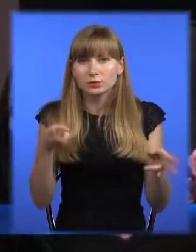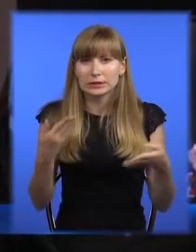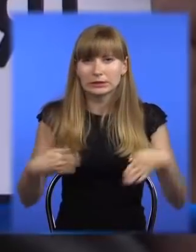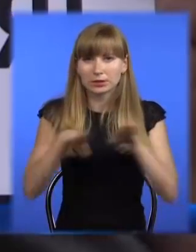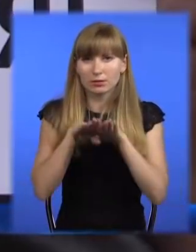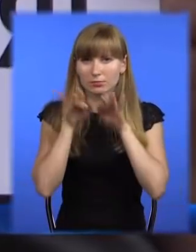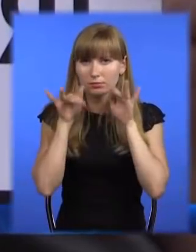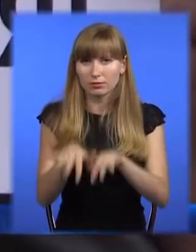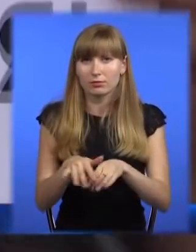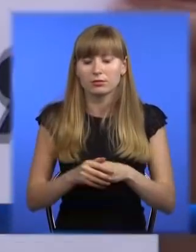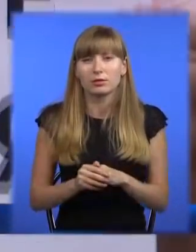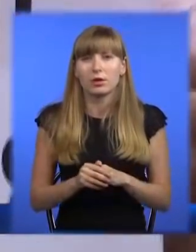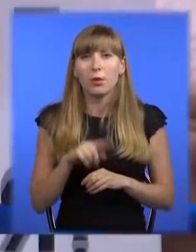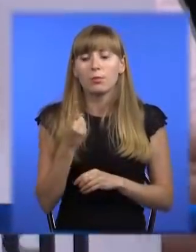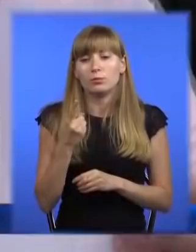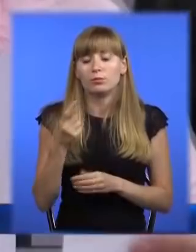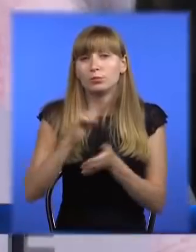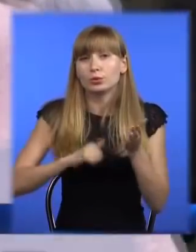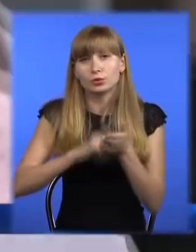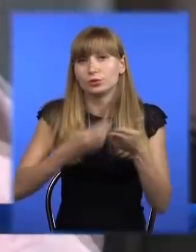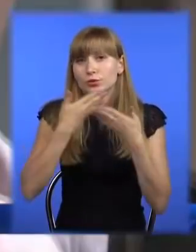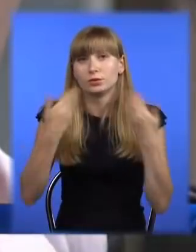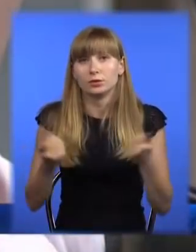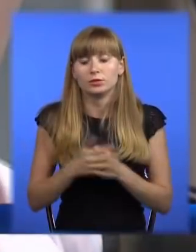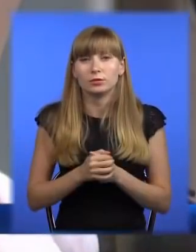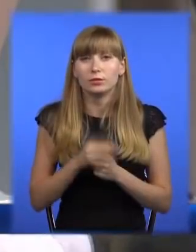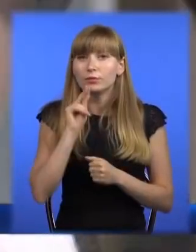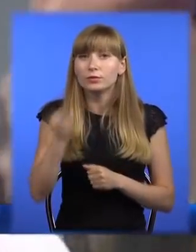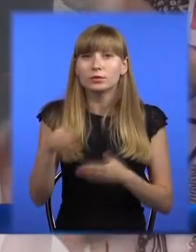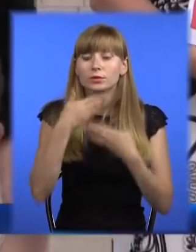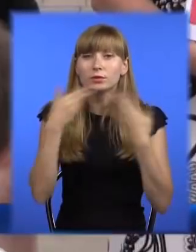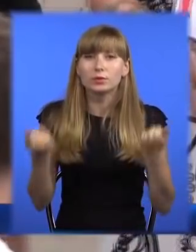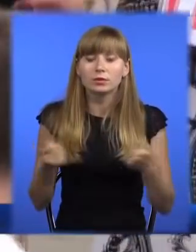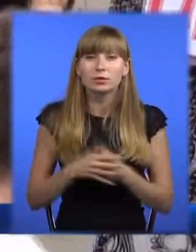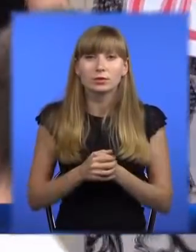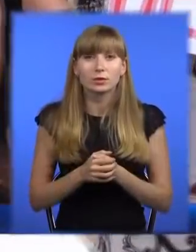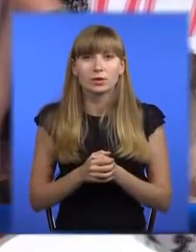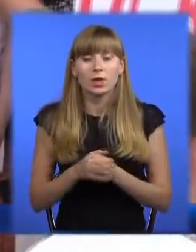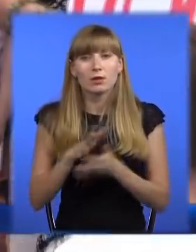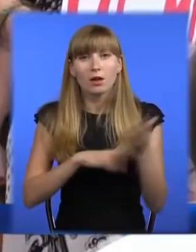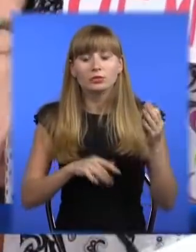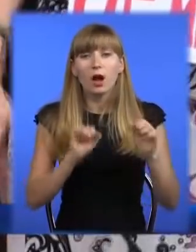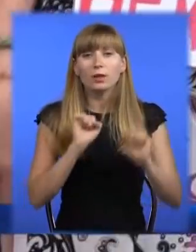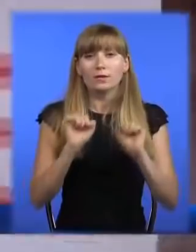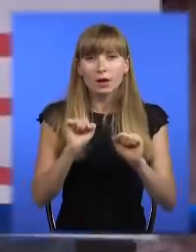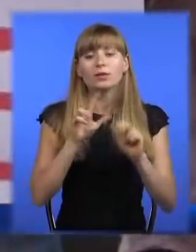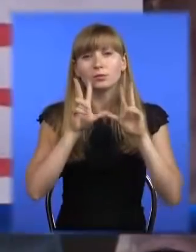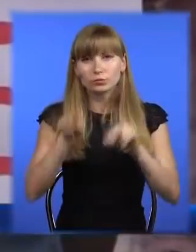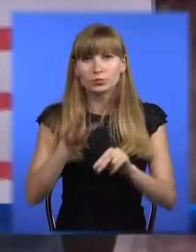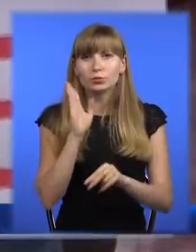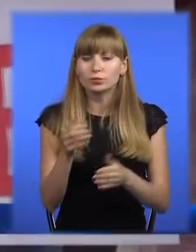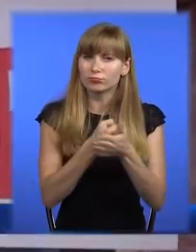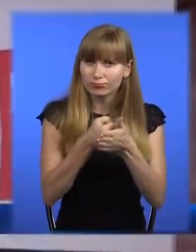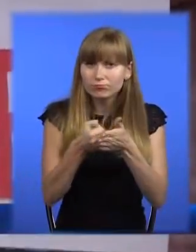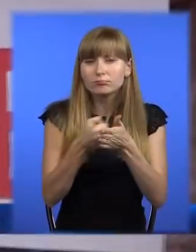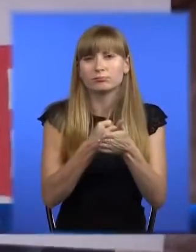причин закрила кримінальне провадження через відсутність складу злочину. Адвокат В'ячеслава обіцяє довести справу до кінця